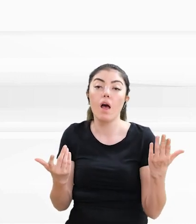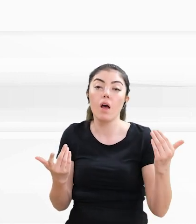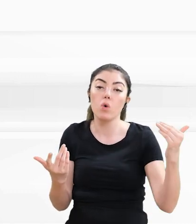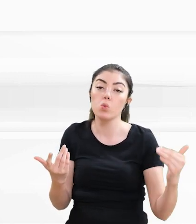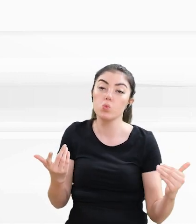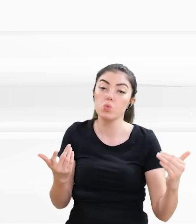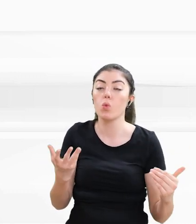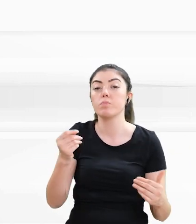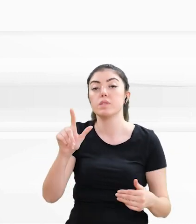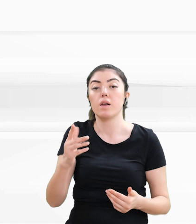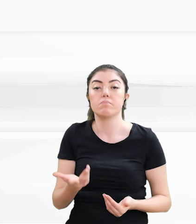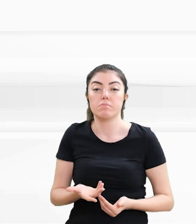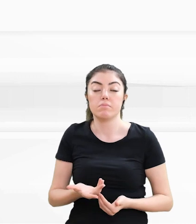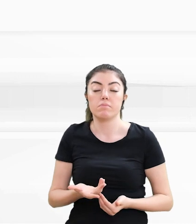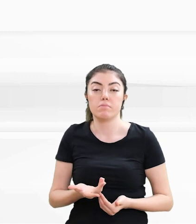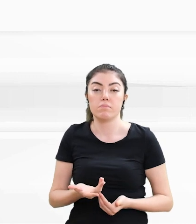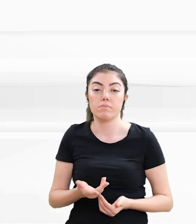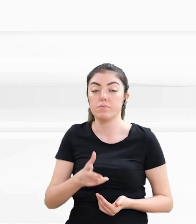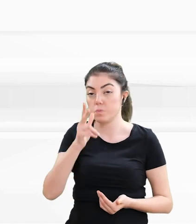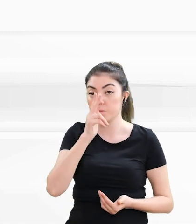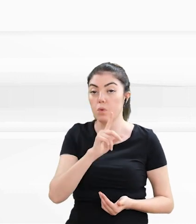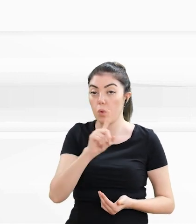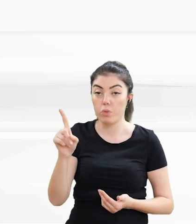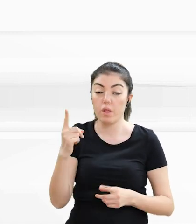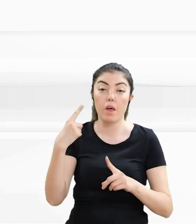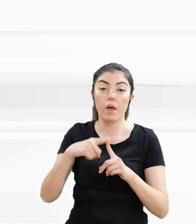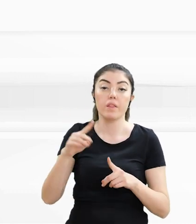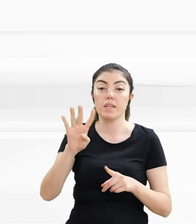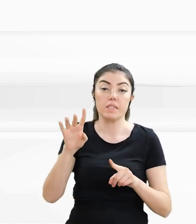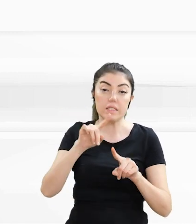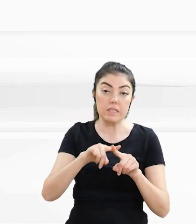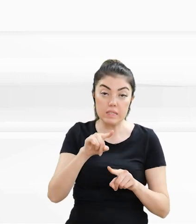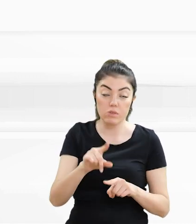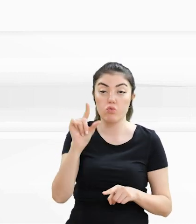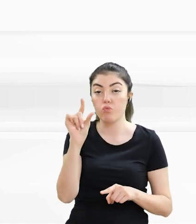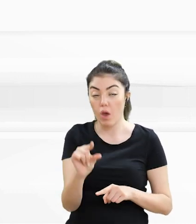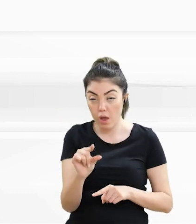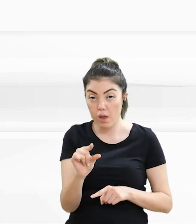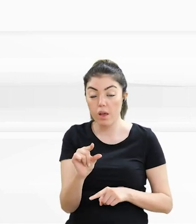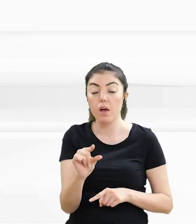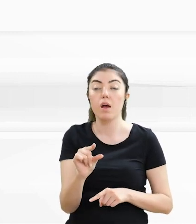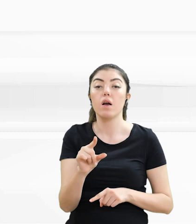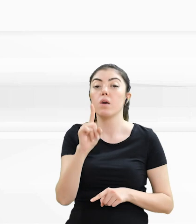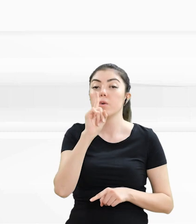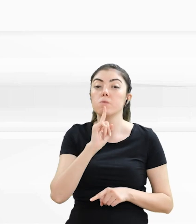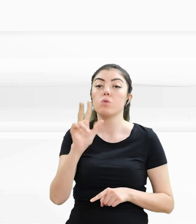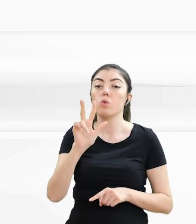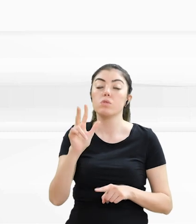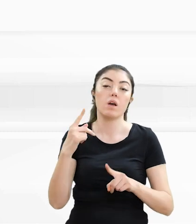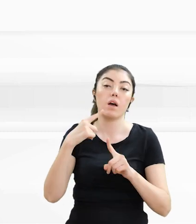ekonomik olabilmesi için daha küçük olması lazım yani 10310 artık 42 sizin küçük olması lazım